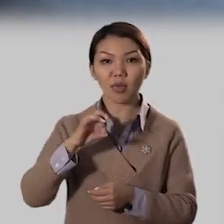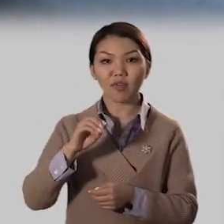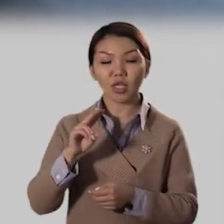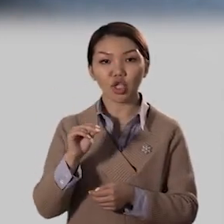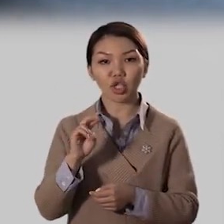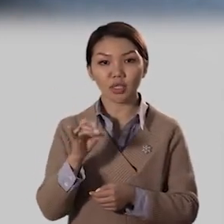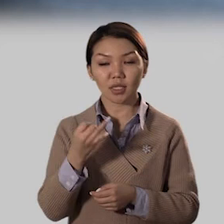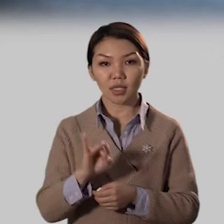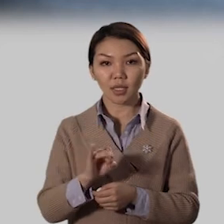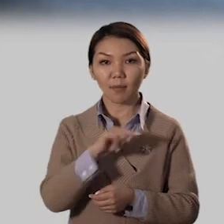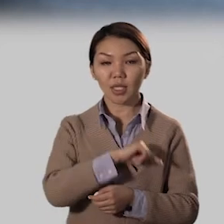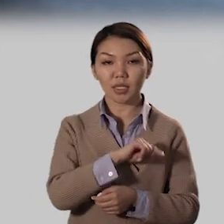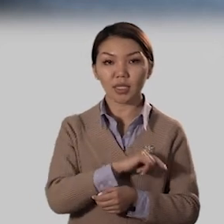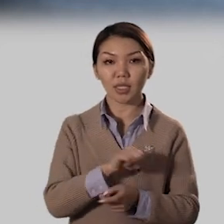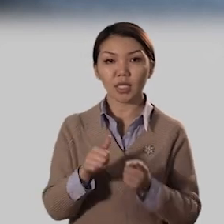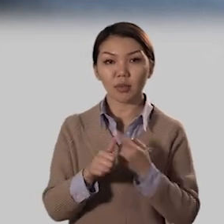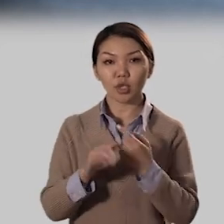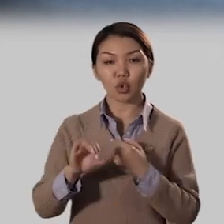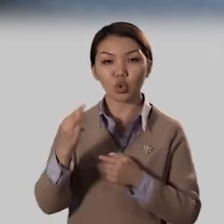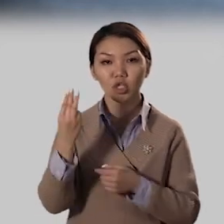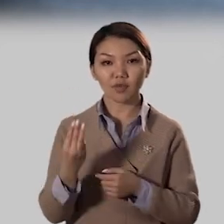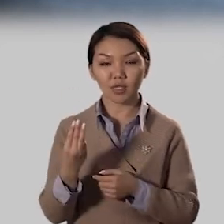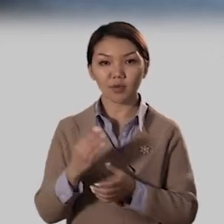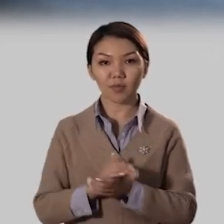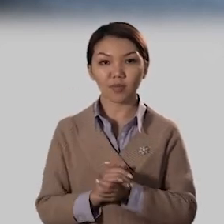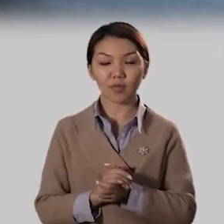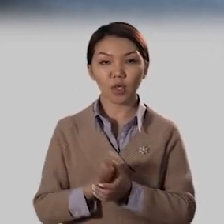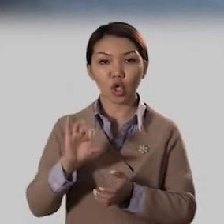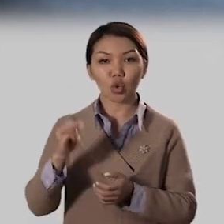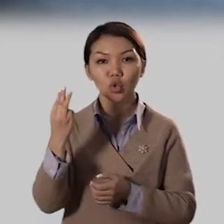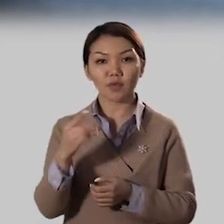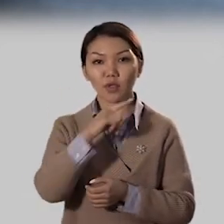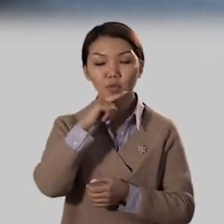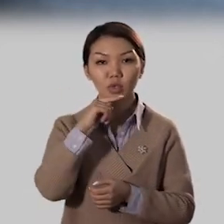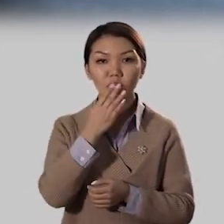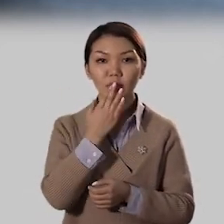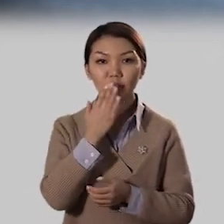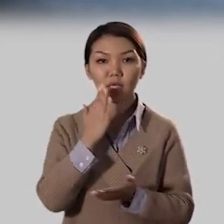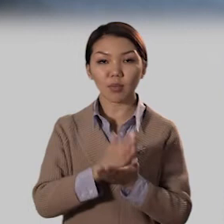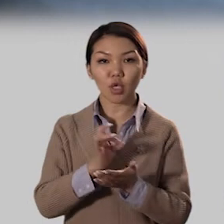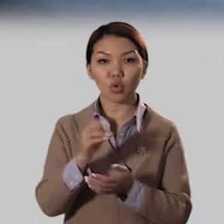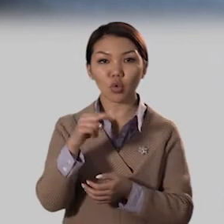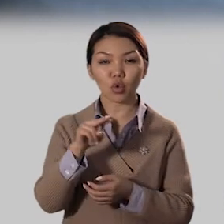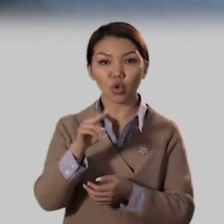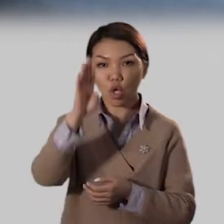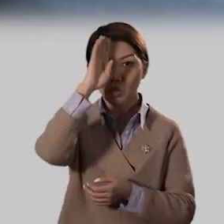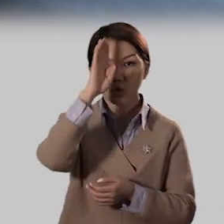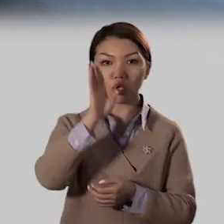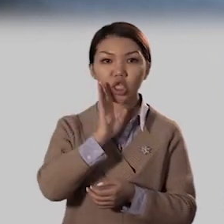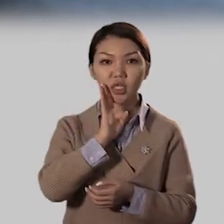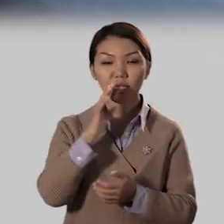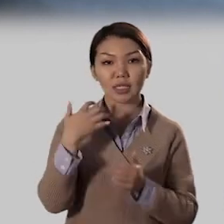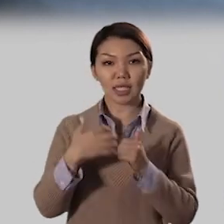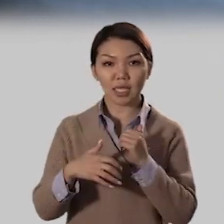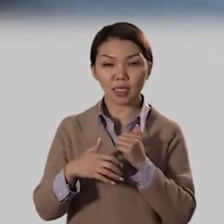имени существительного существительные в русском языке имеют род мужской женский